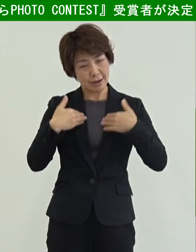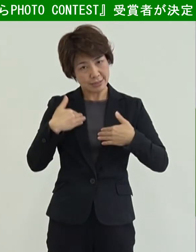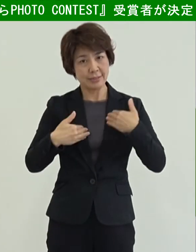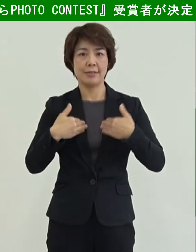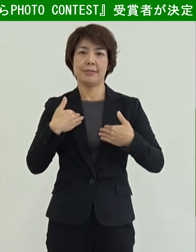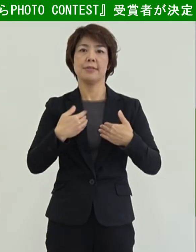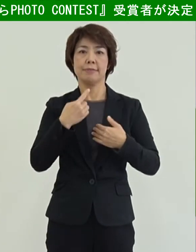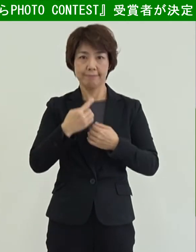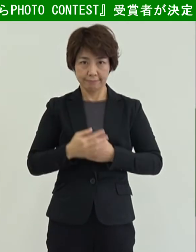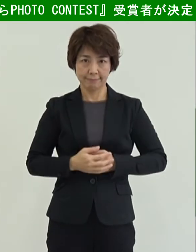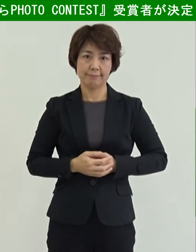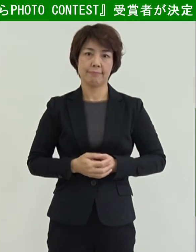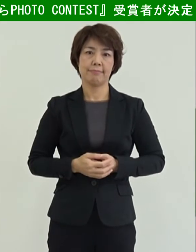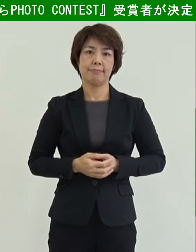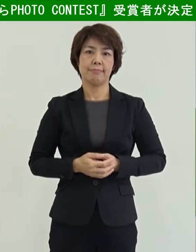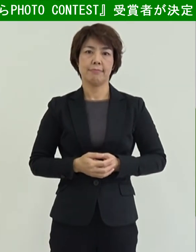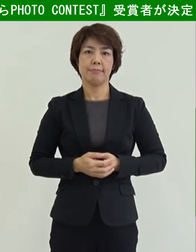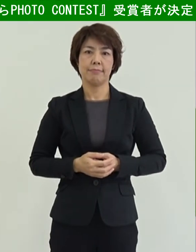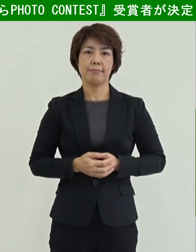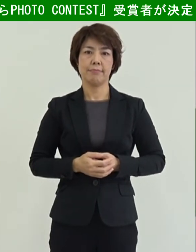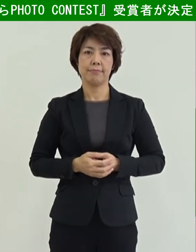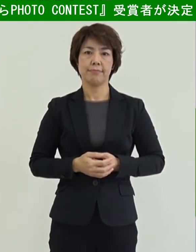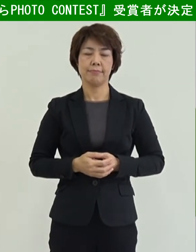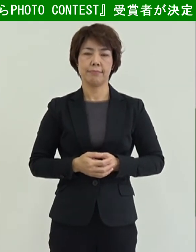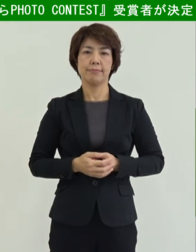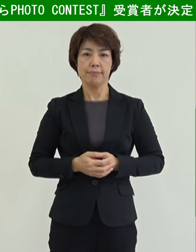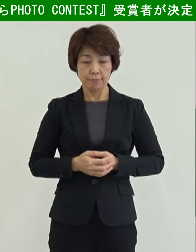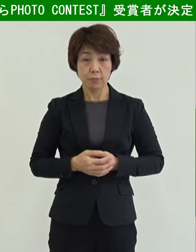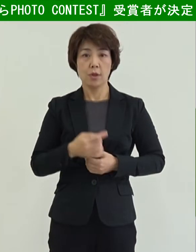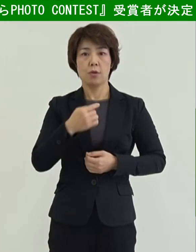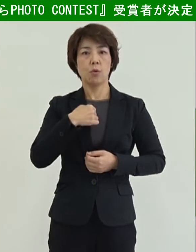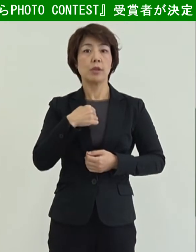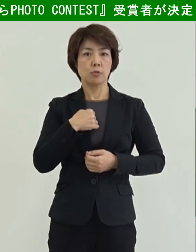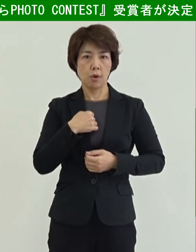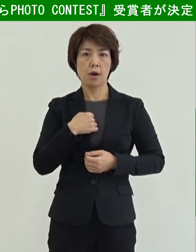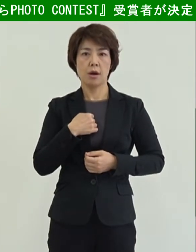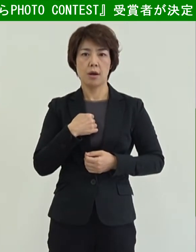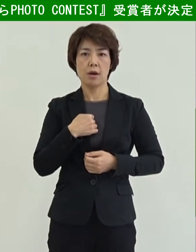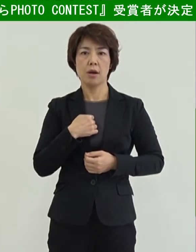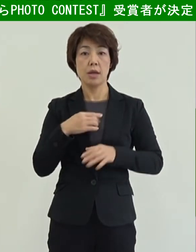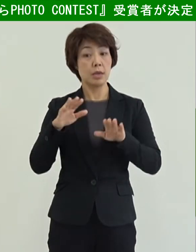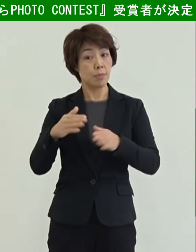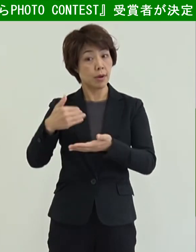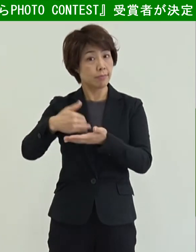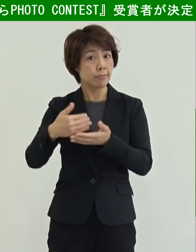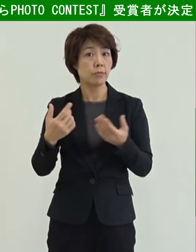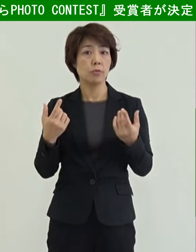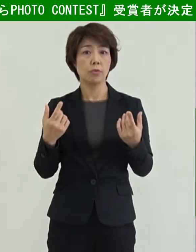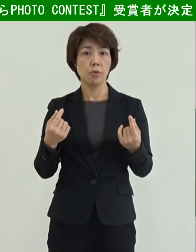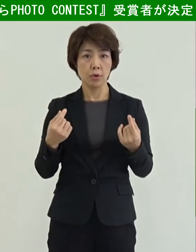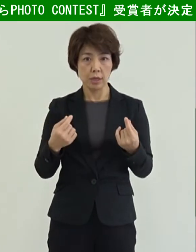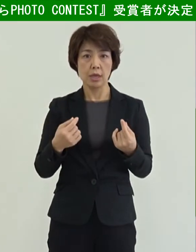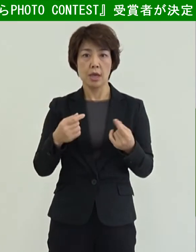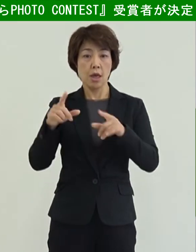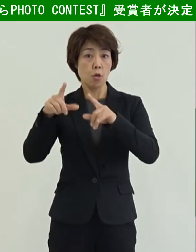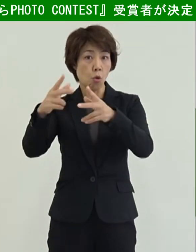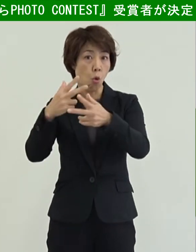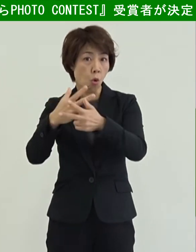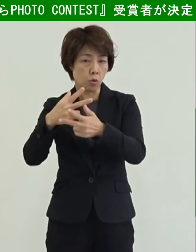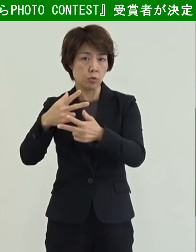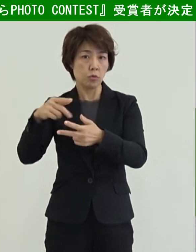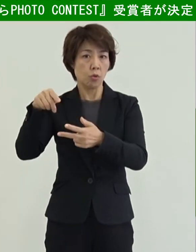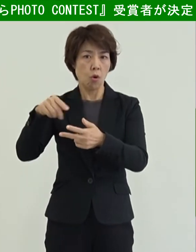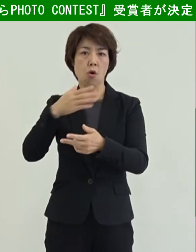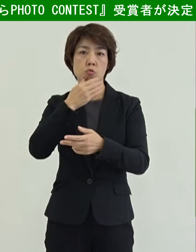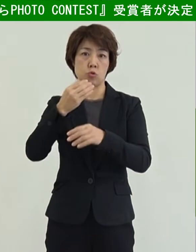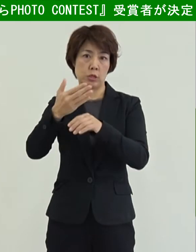思っておりますあの私は今はそのご紹介いただきましたようにあの東北地方今福島